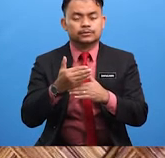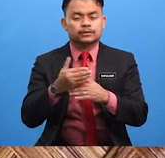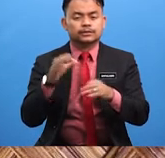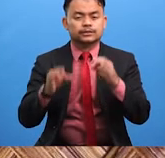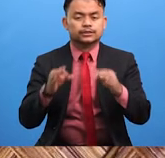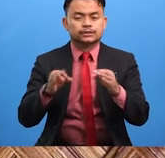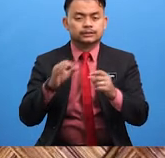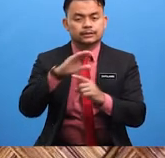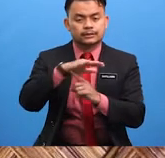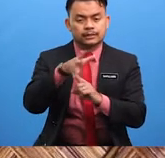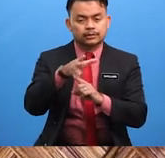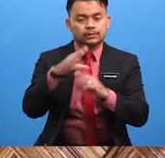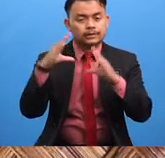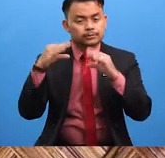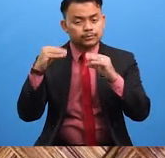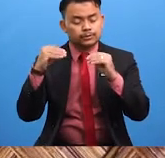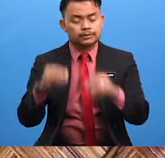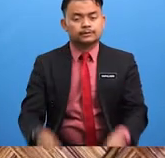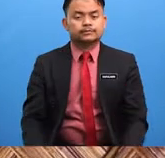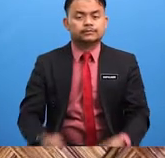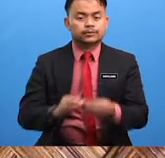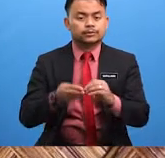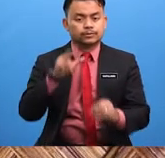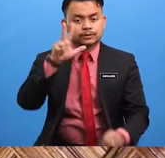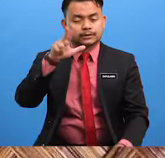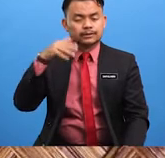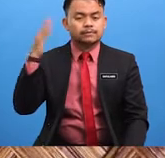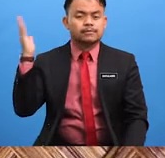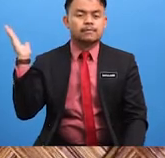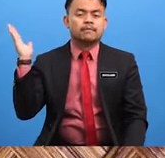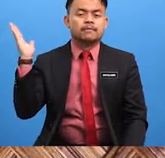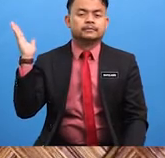lembut. 3. Menjangka.